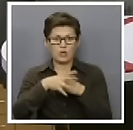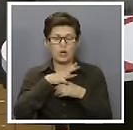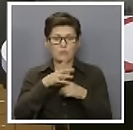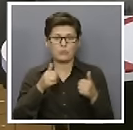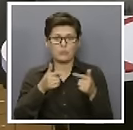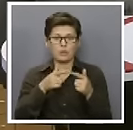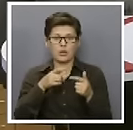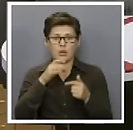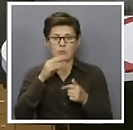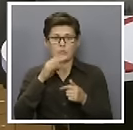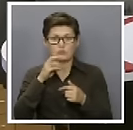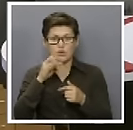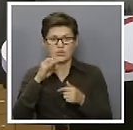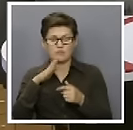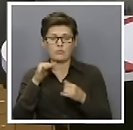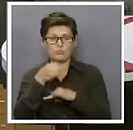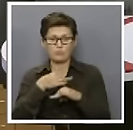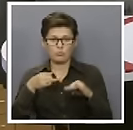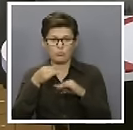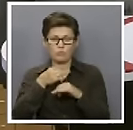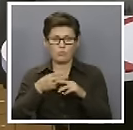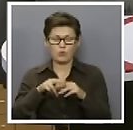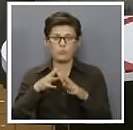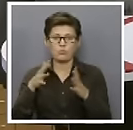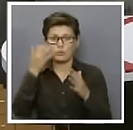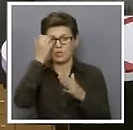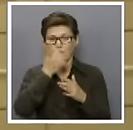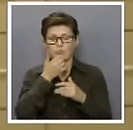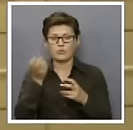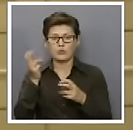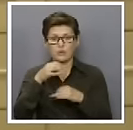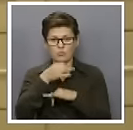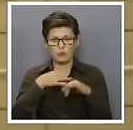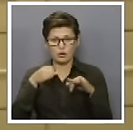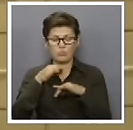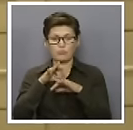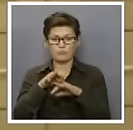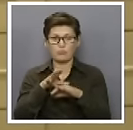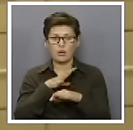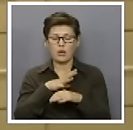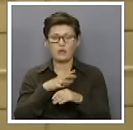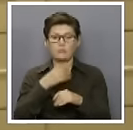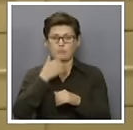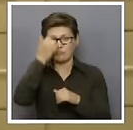үйлестірушісі Сәбит Сидуалиевпен талқылаған болатынбыз. Көп рахмет студияға келіп, салихалы сұхбат жүргізгендеріңізге.